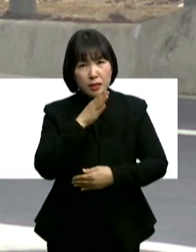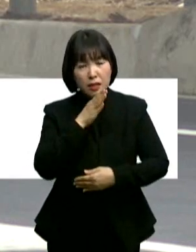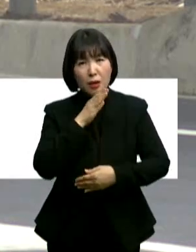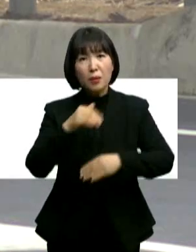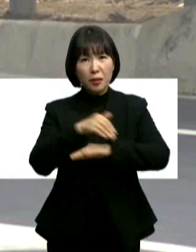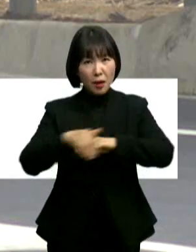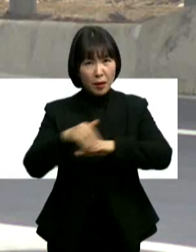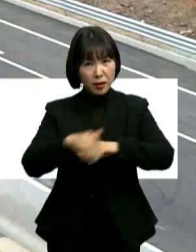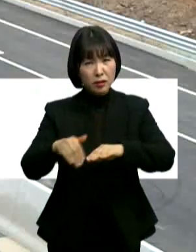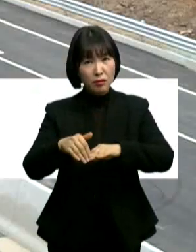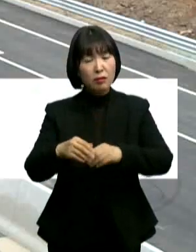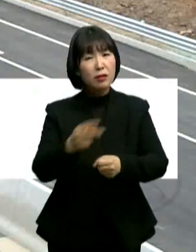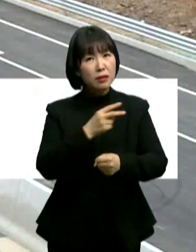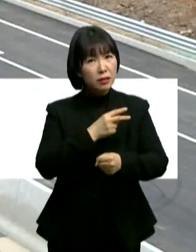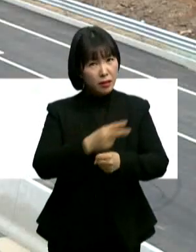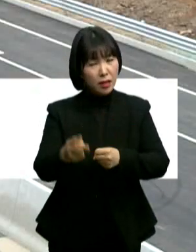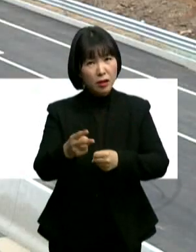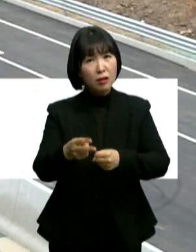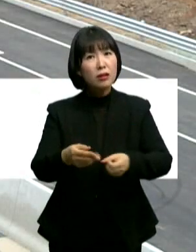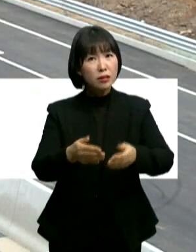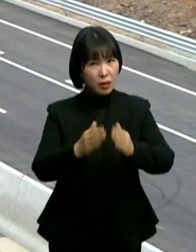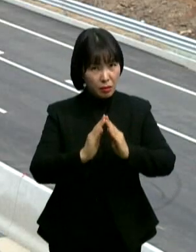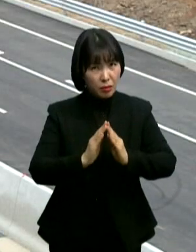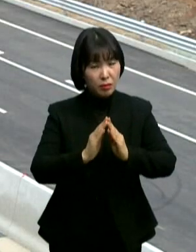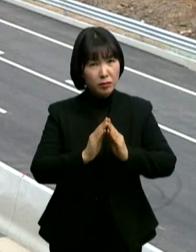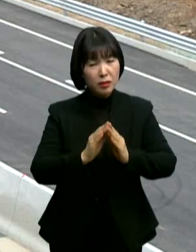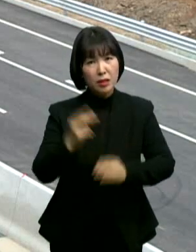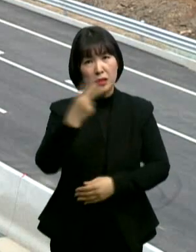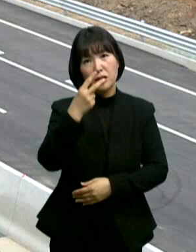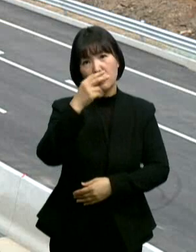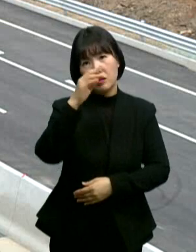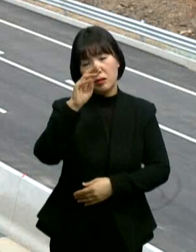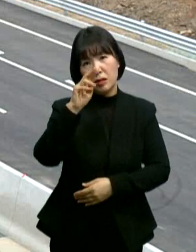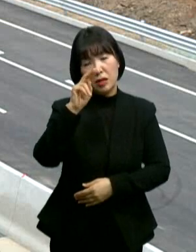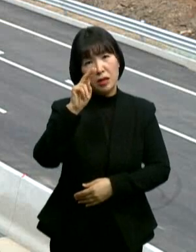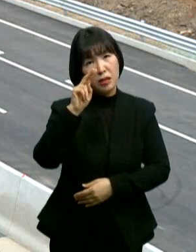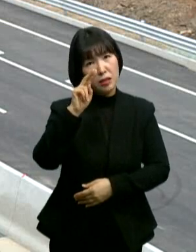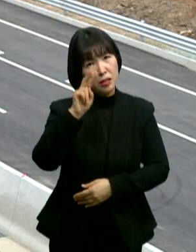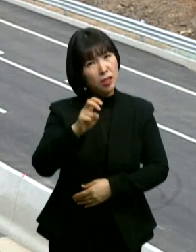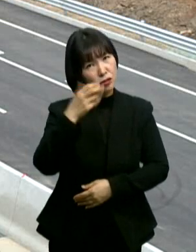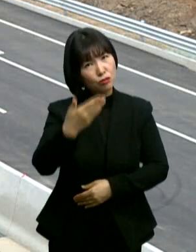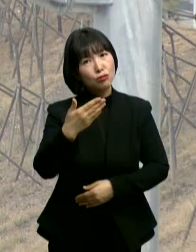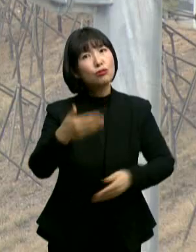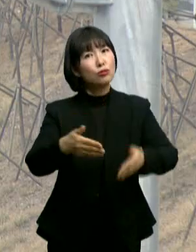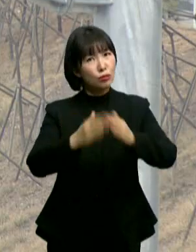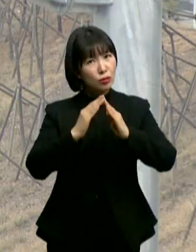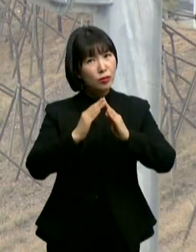2025년 착공, 2029년 준공을 목표로 사업이 추진될 전망입니다.